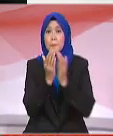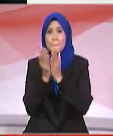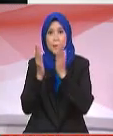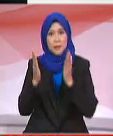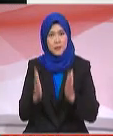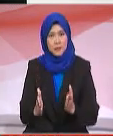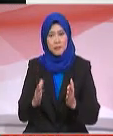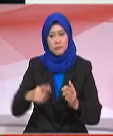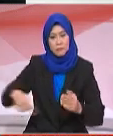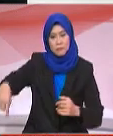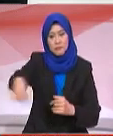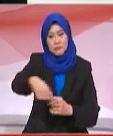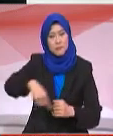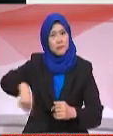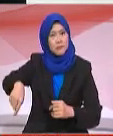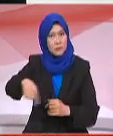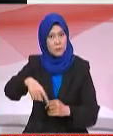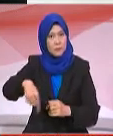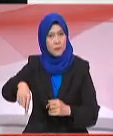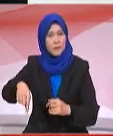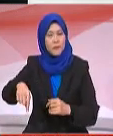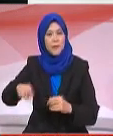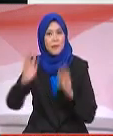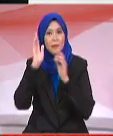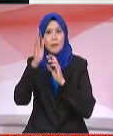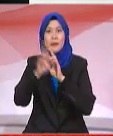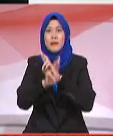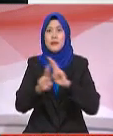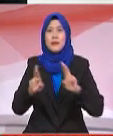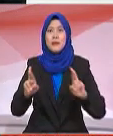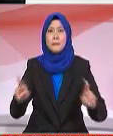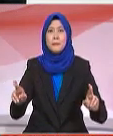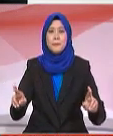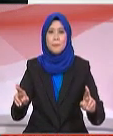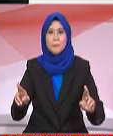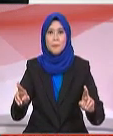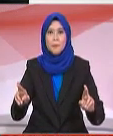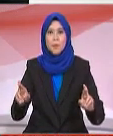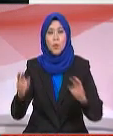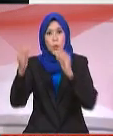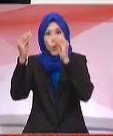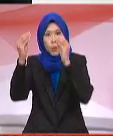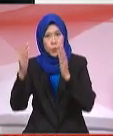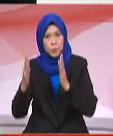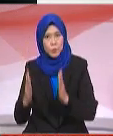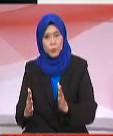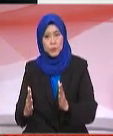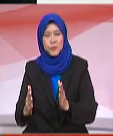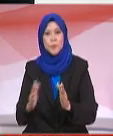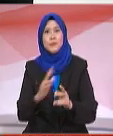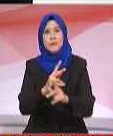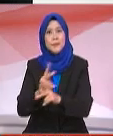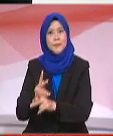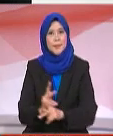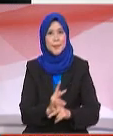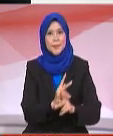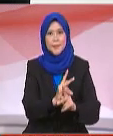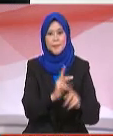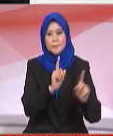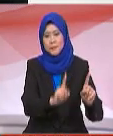ini juga kita sediakan guru untuk menjaga